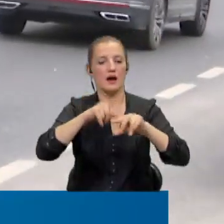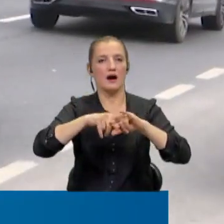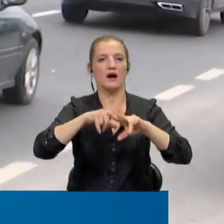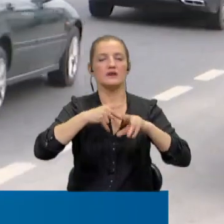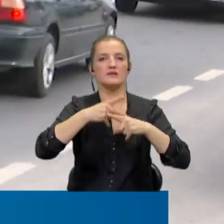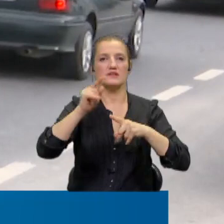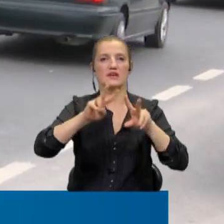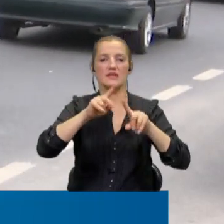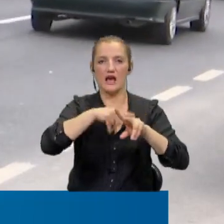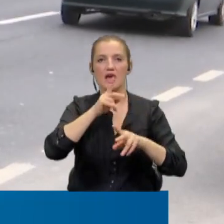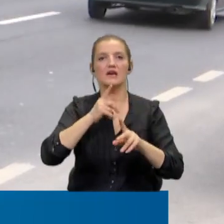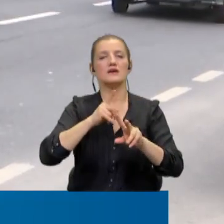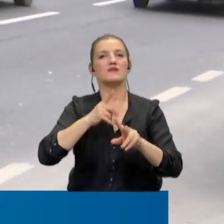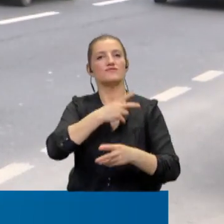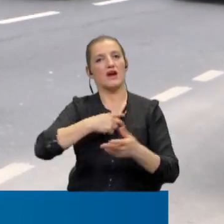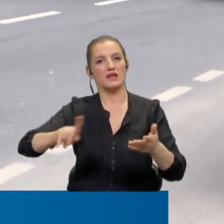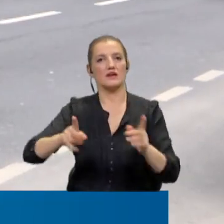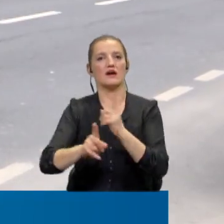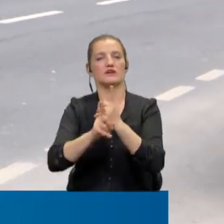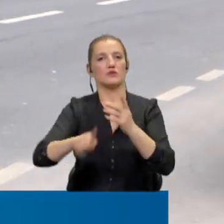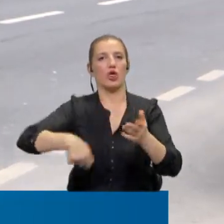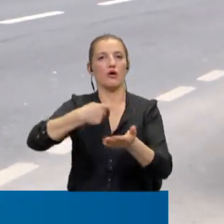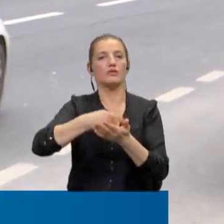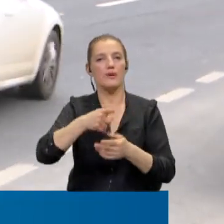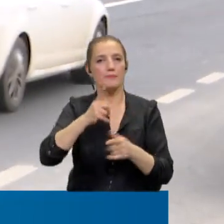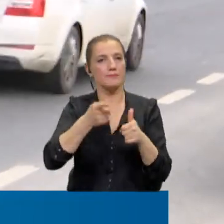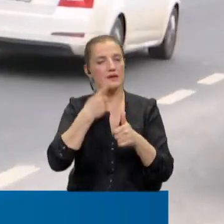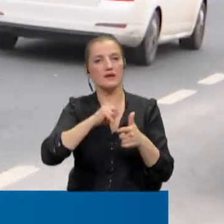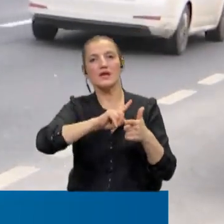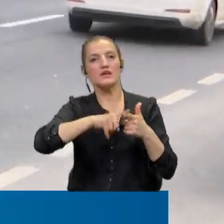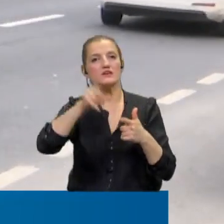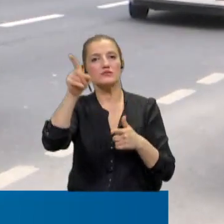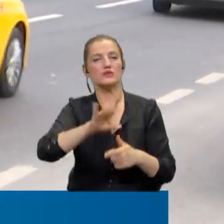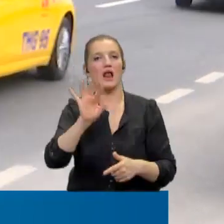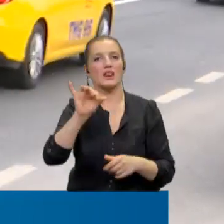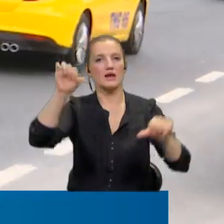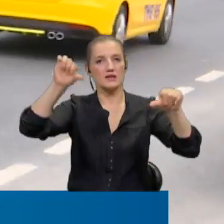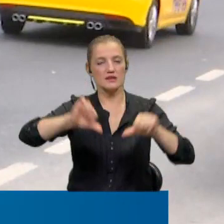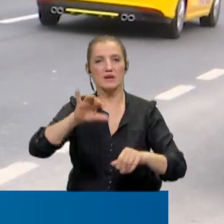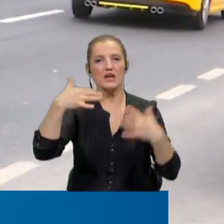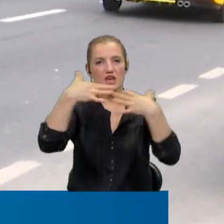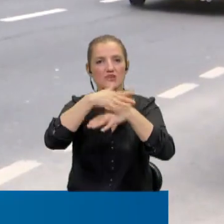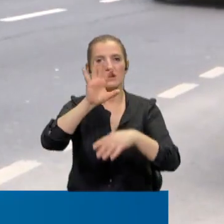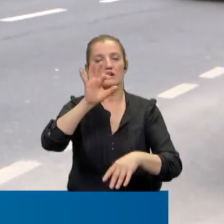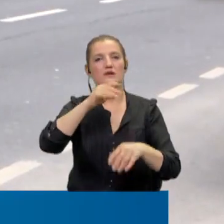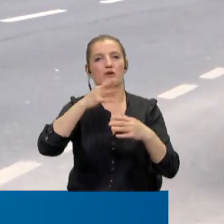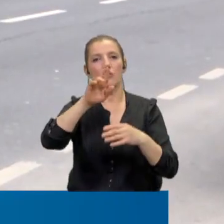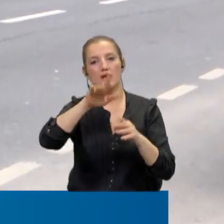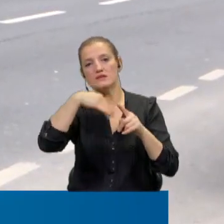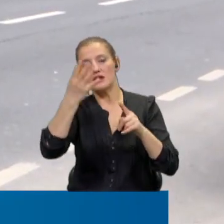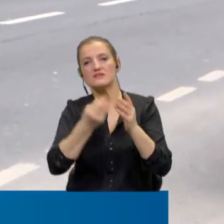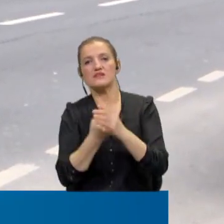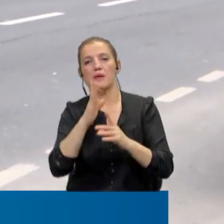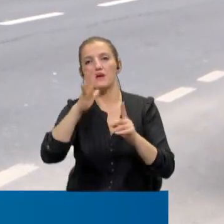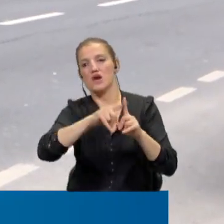hazineden yani vergilerden karşılanıyor Bu ikincisi ise yüzde 50 indirim Gece 00 dan sabah 5'e